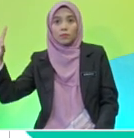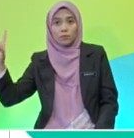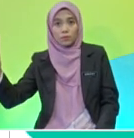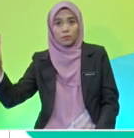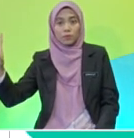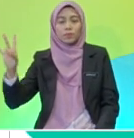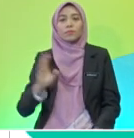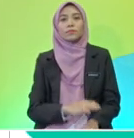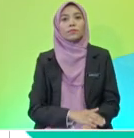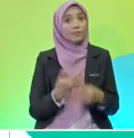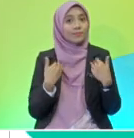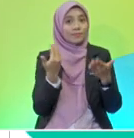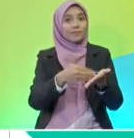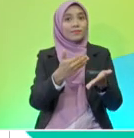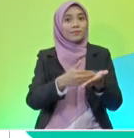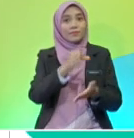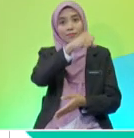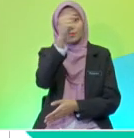satu lagi